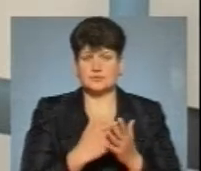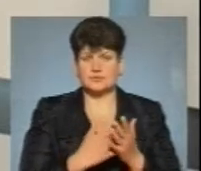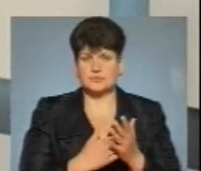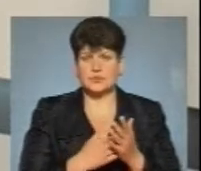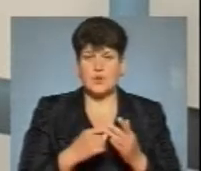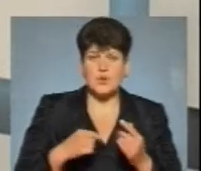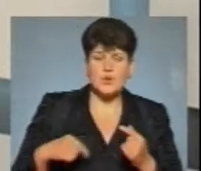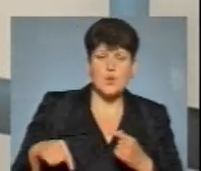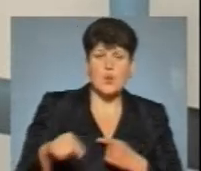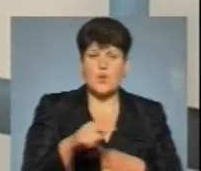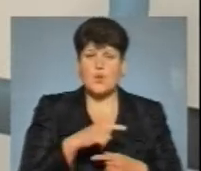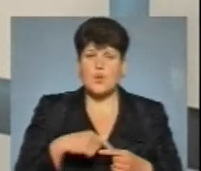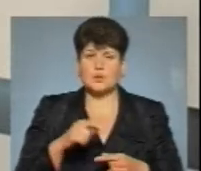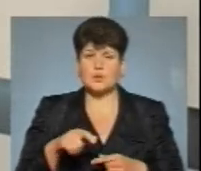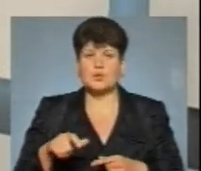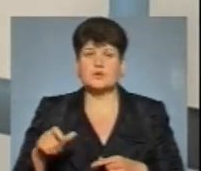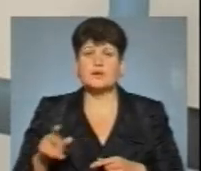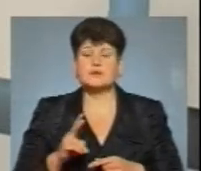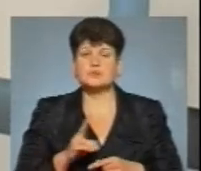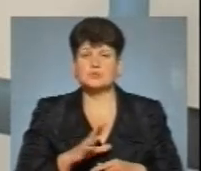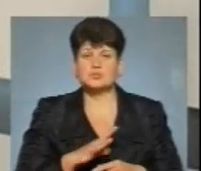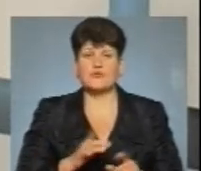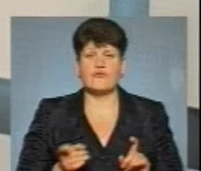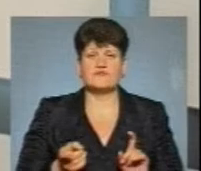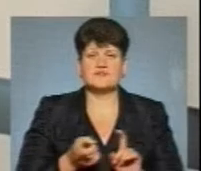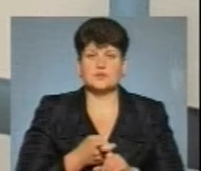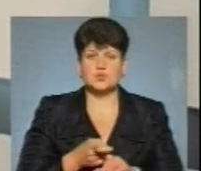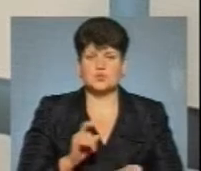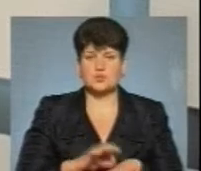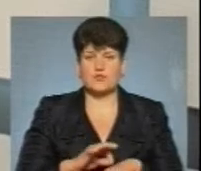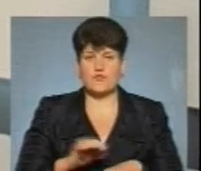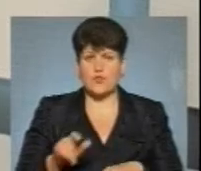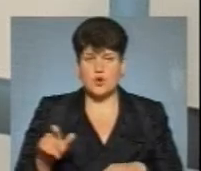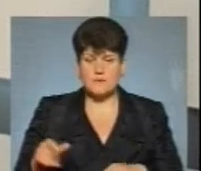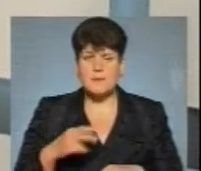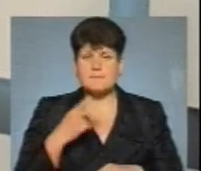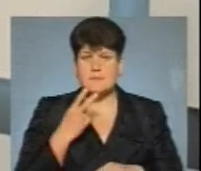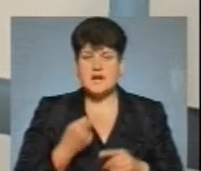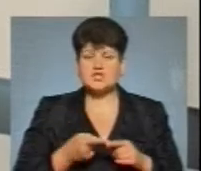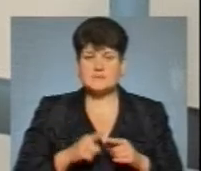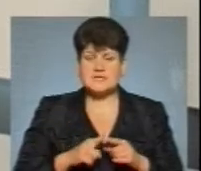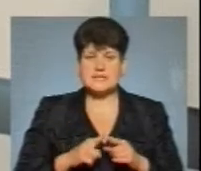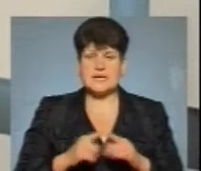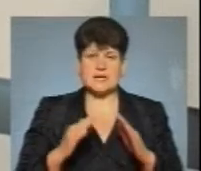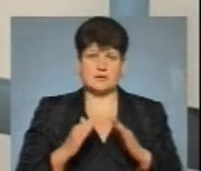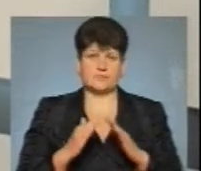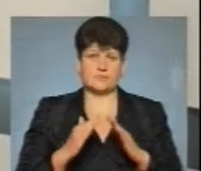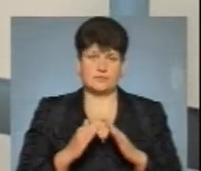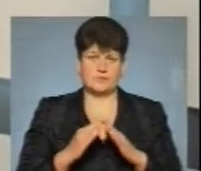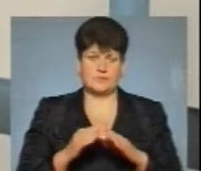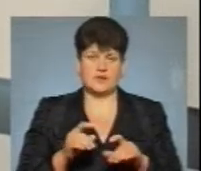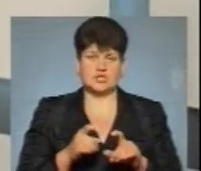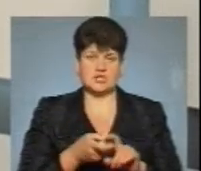коло контактних осіб, які були безпосередньо в контакті з хворими. Ми бачимо це як побутовий шлях,